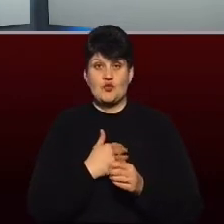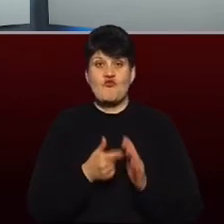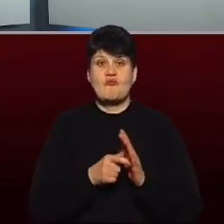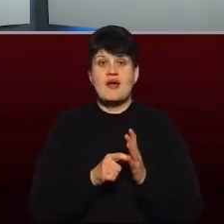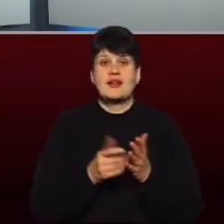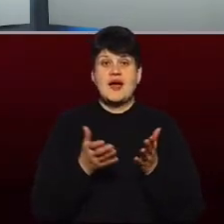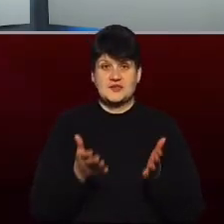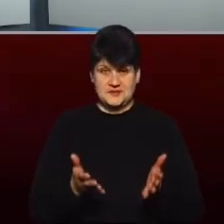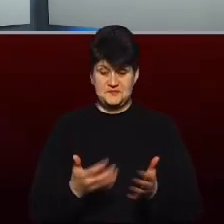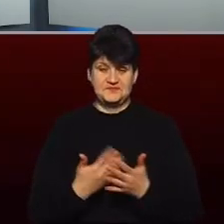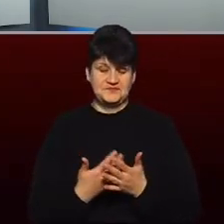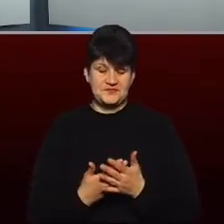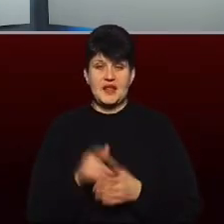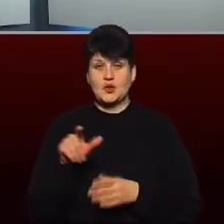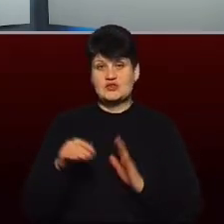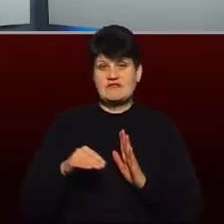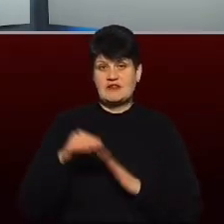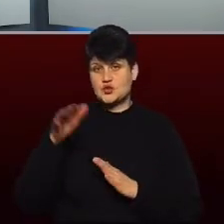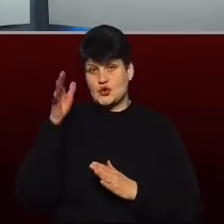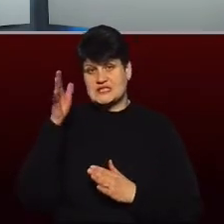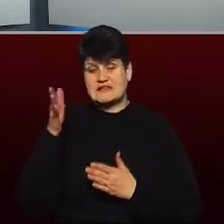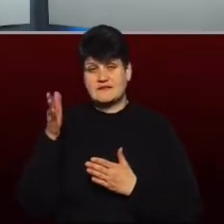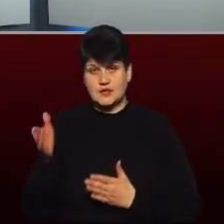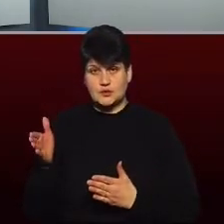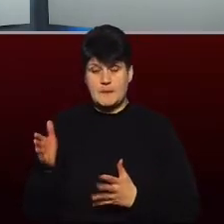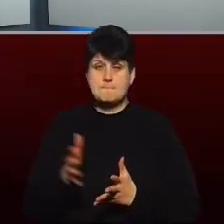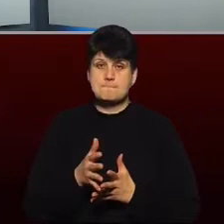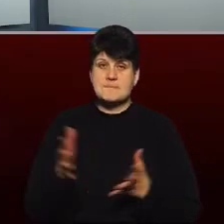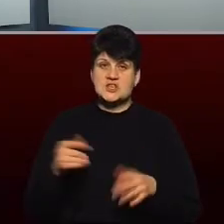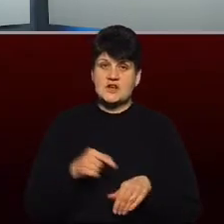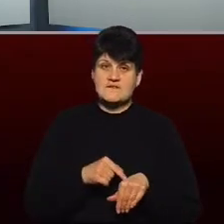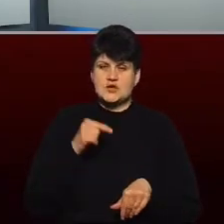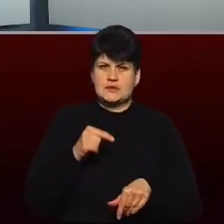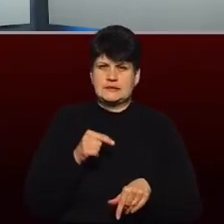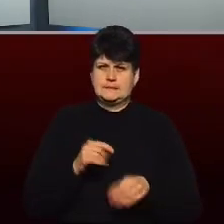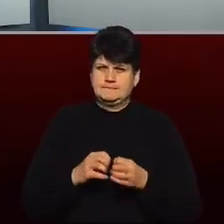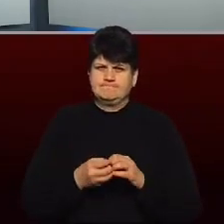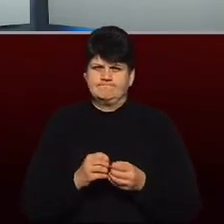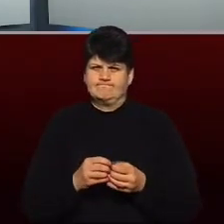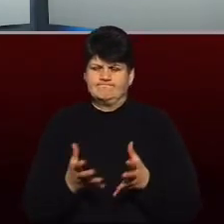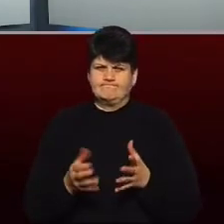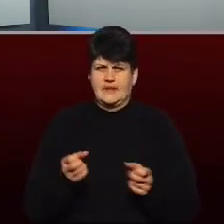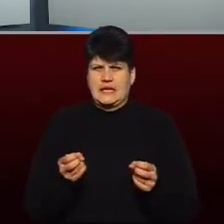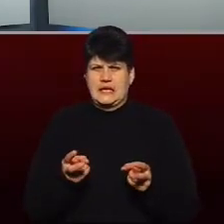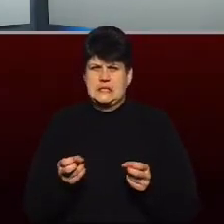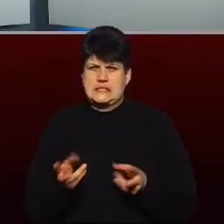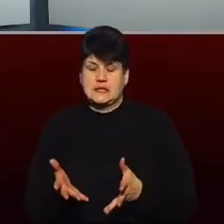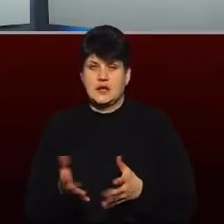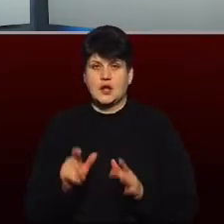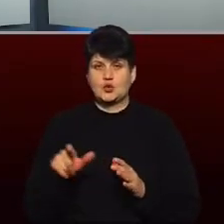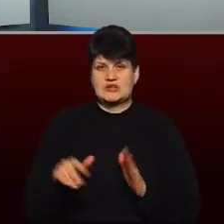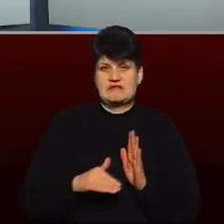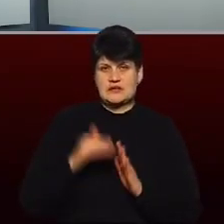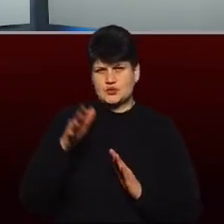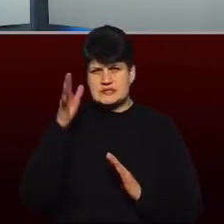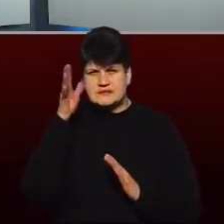відповідно люди з вищою освітою більше відчувають напруження і цих ризиків. Тобто люди з вищою освітою все ж